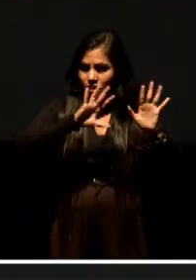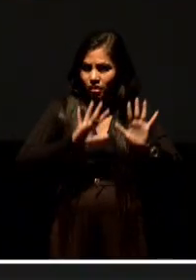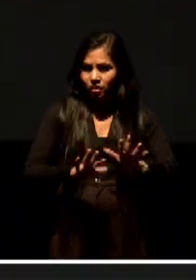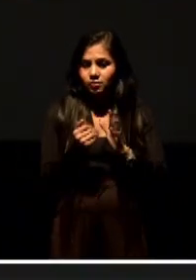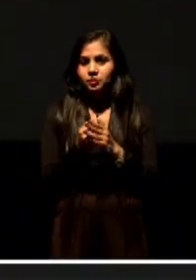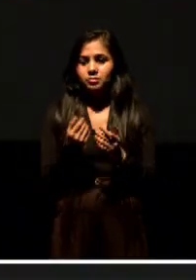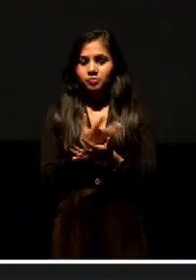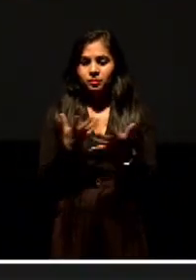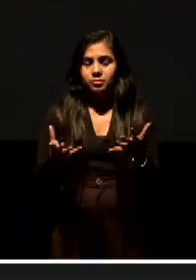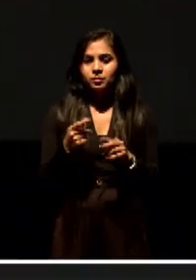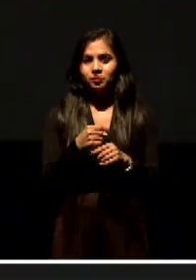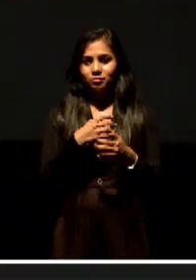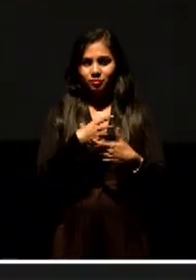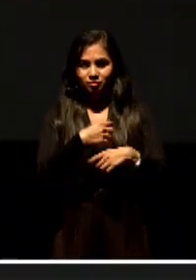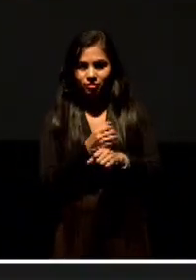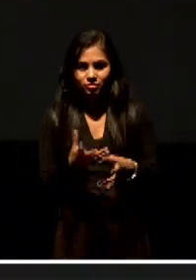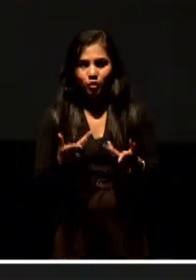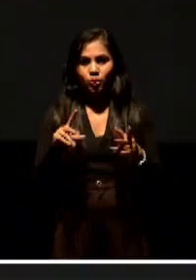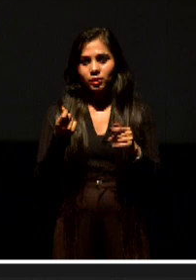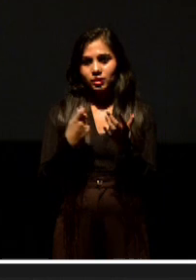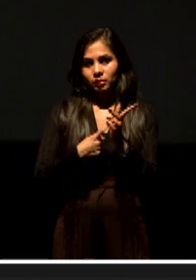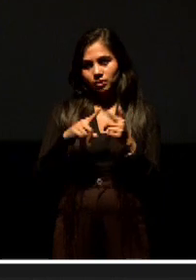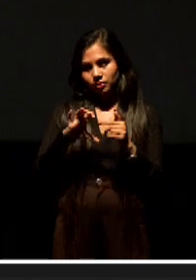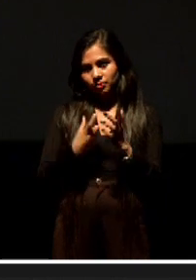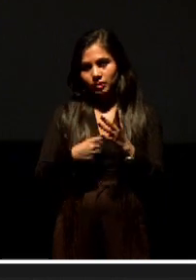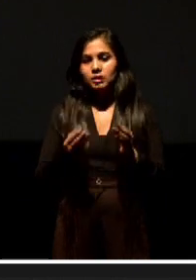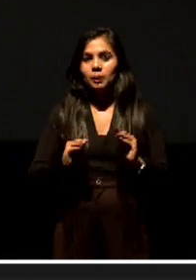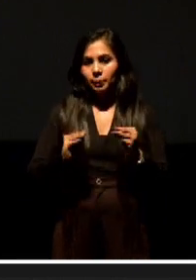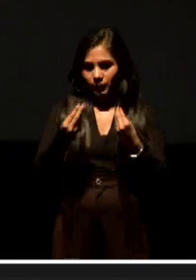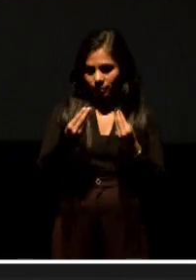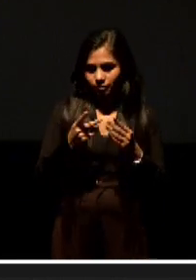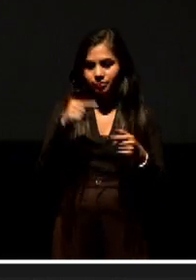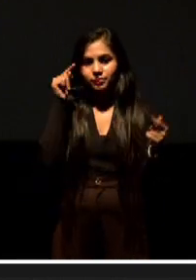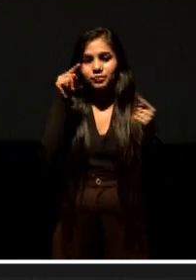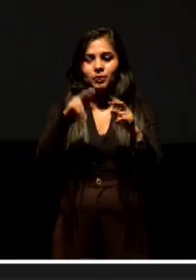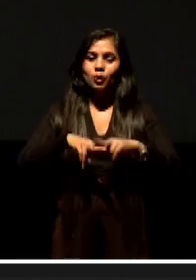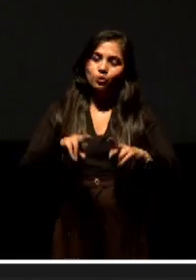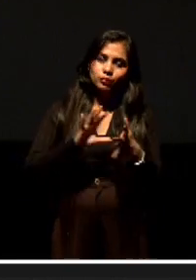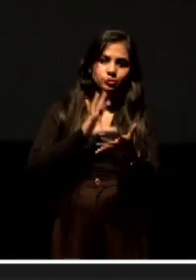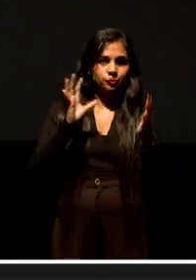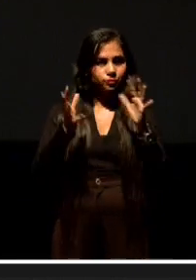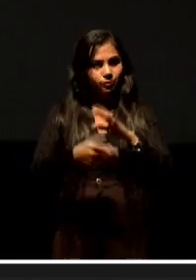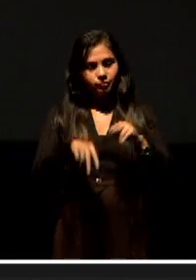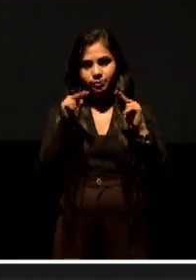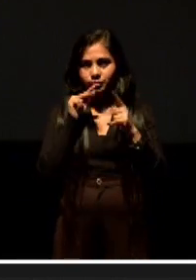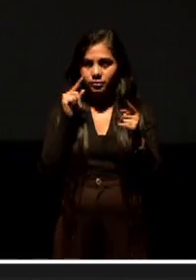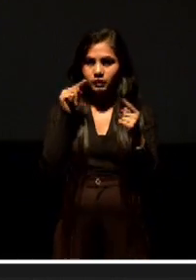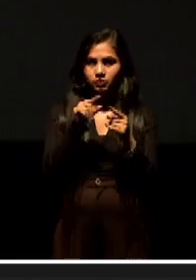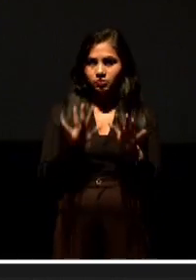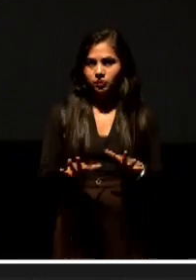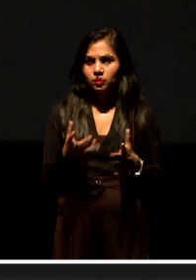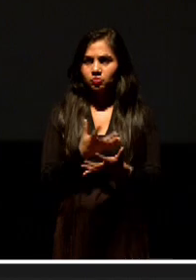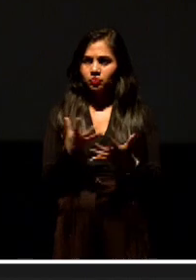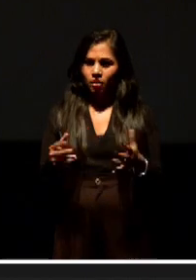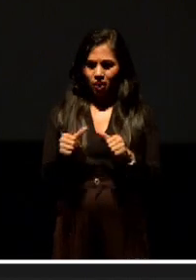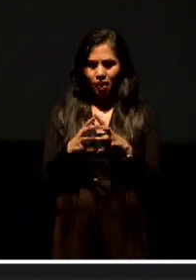जो प्रोडक्शन है, जो हमारा रिकवरी है, वो ज़्यादा अच्छा हो सकेगा। तो हमको टारगेट पूरे वर्ल्ड को रखना पड़ेगा। क्यों नहीं हमारे प्रोडक्ट अमेरिका में